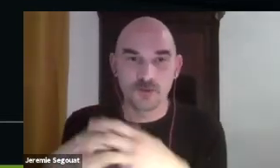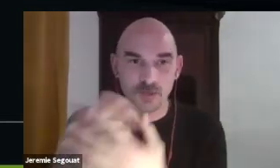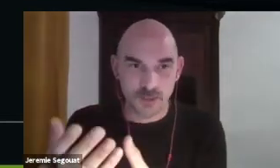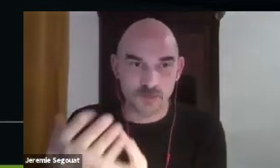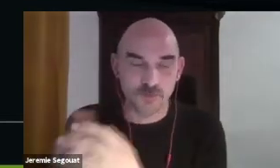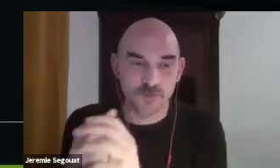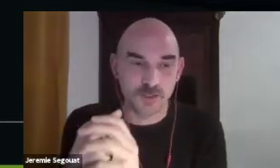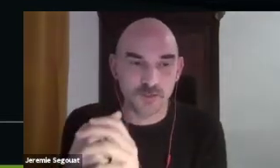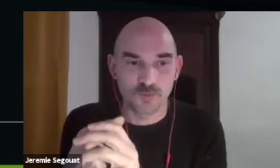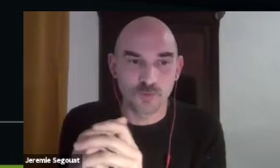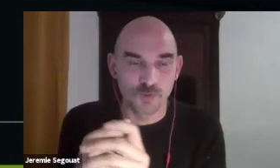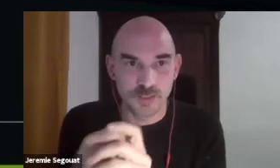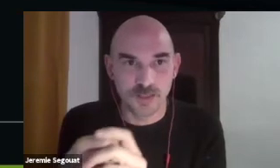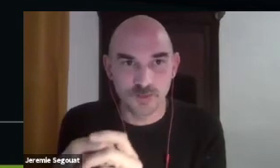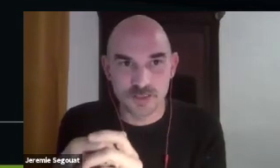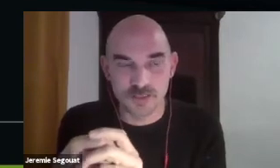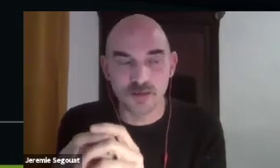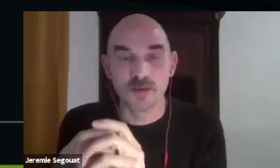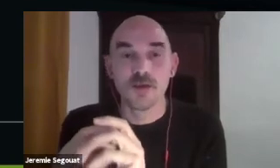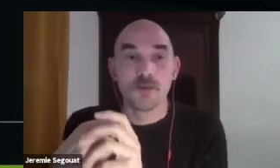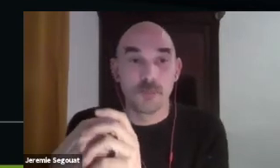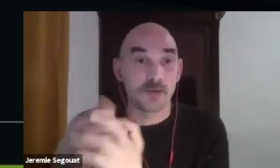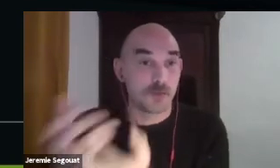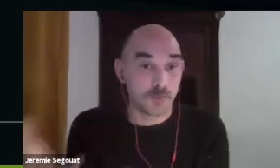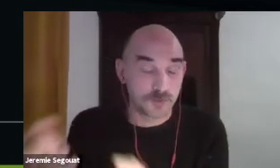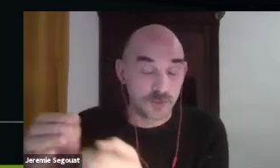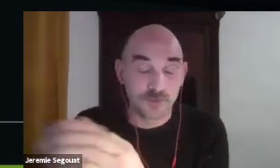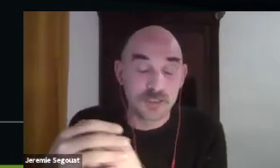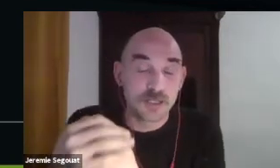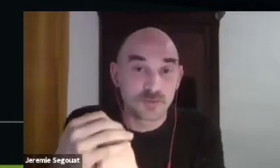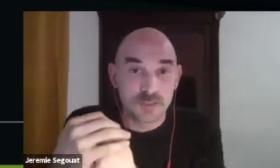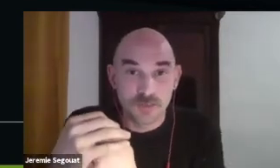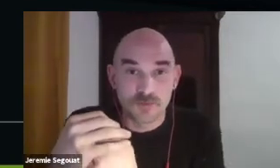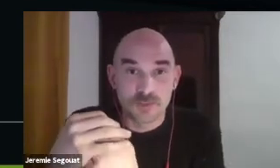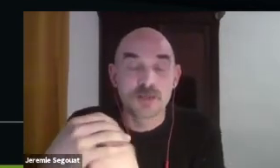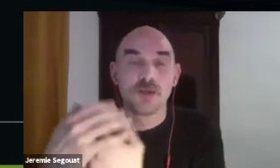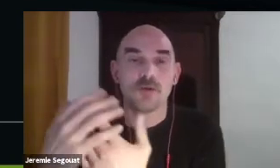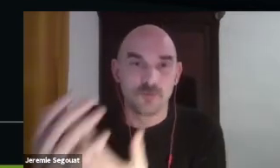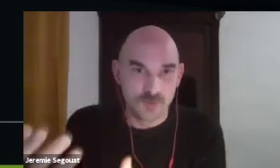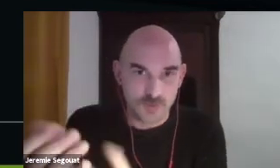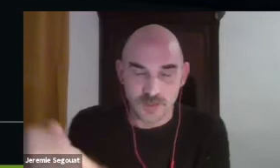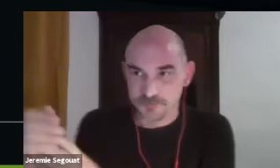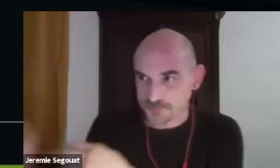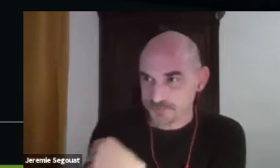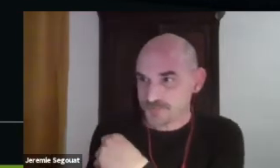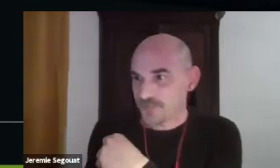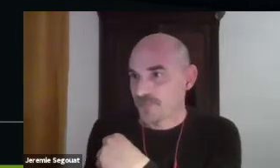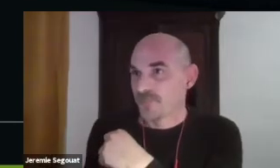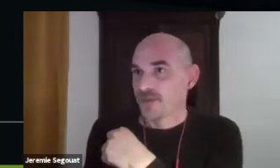dans laquelle en fait va être produite la langue des signes par les personnes qui utilisent la langue des signes français visuel